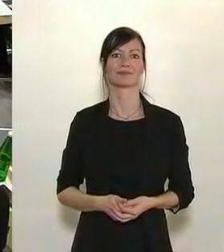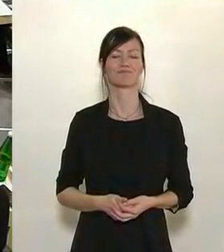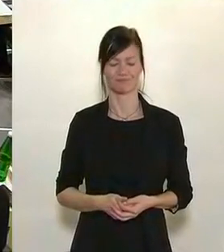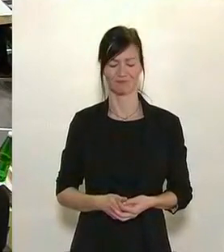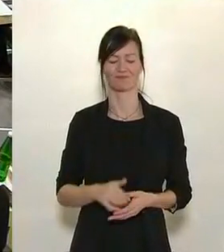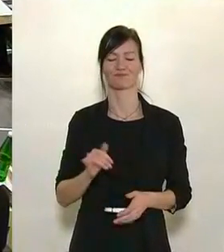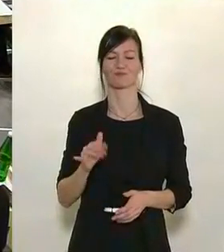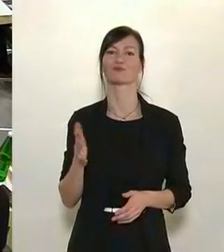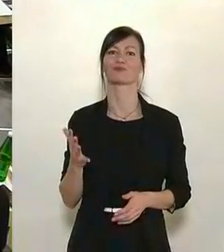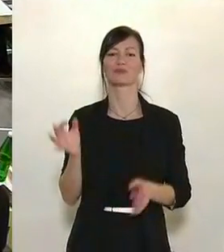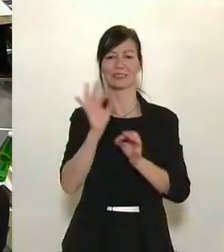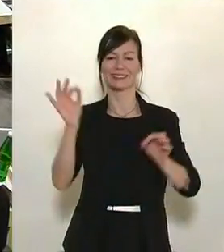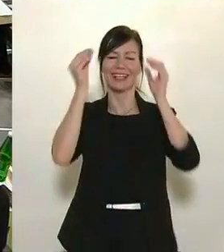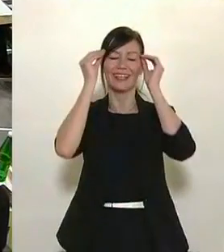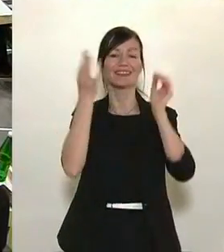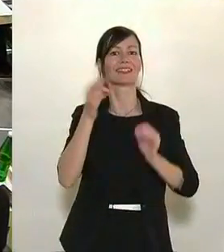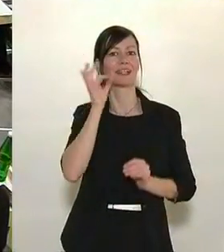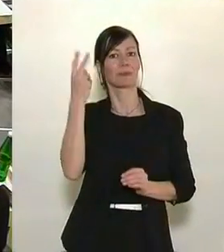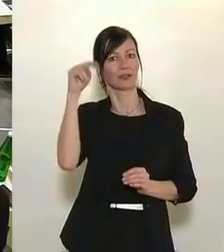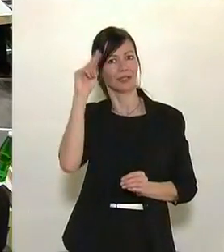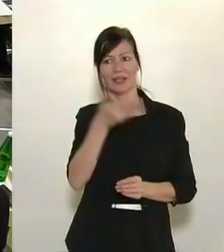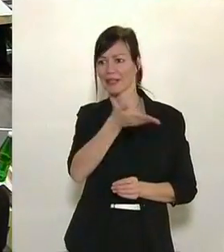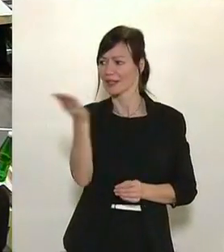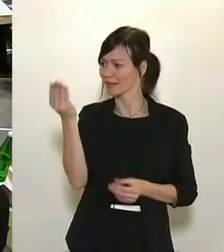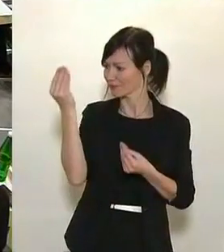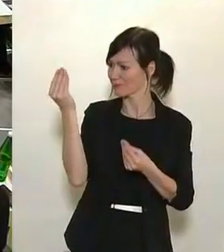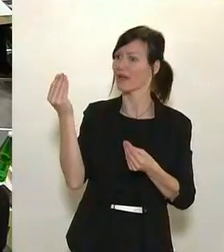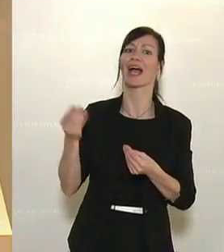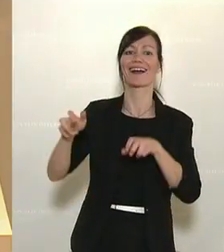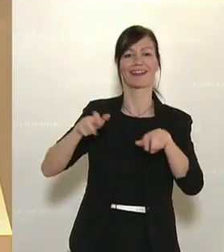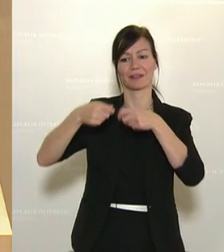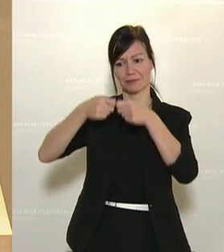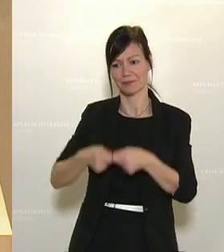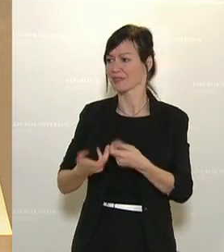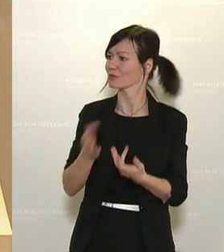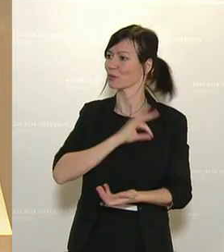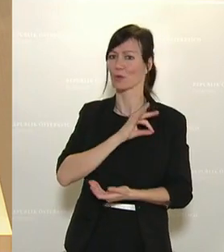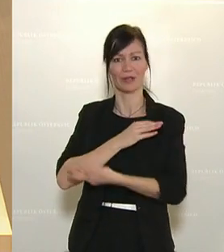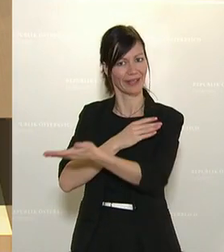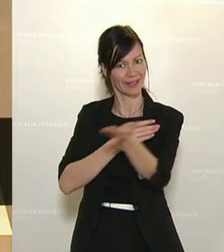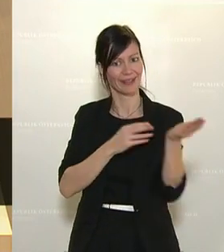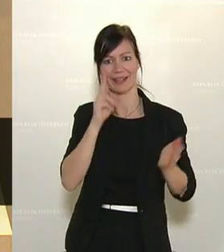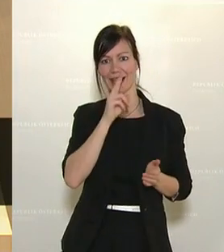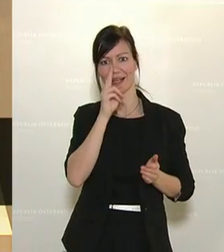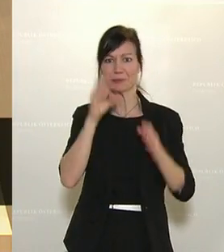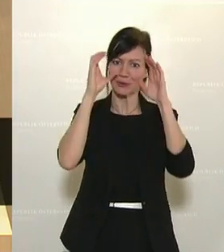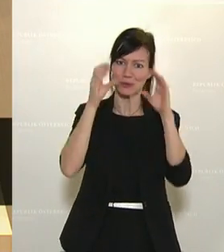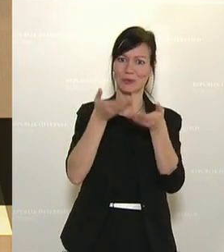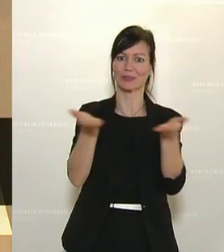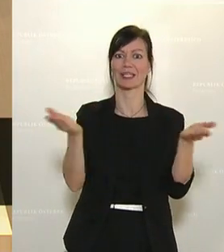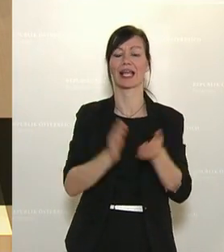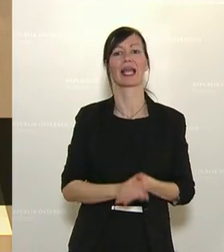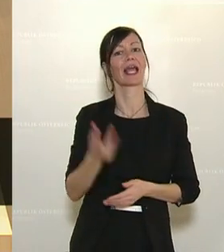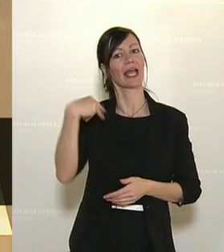Ja, sehr geehrte Damen und Herren, werte Mitglieder der Regierung, werte Kolleginnen und Kollegen, liebe Zuseherinnen und Zuseher, zur Wortwahl des Herrn Kickl